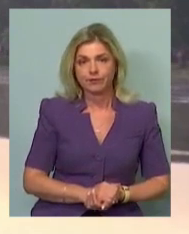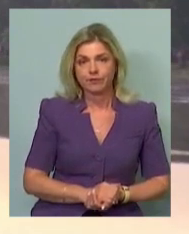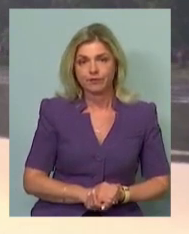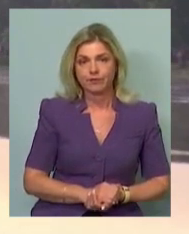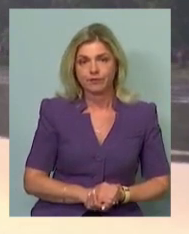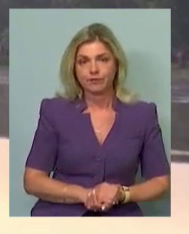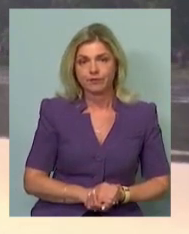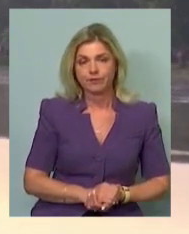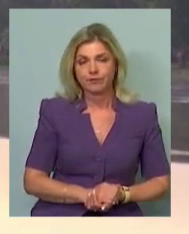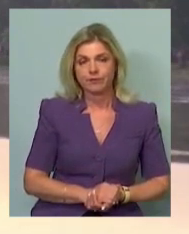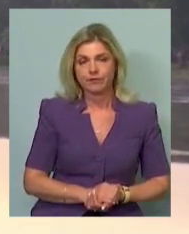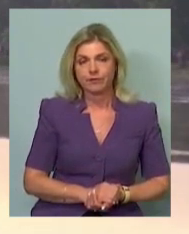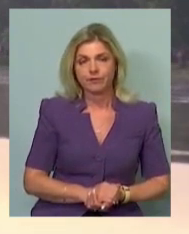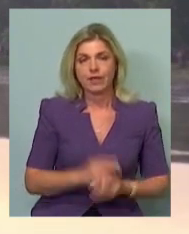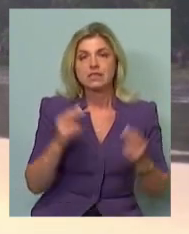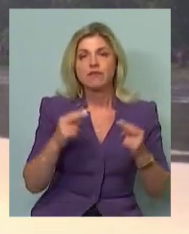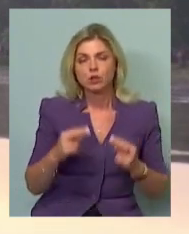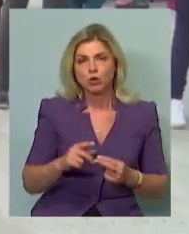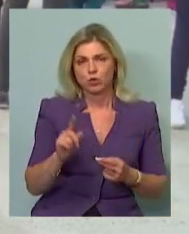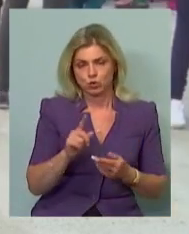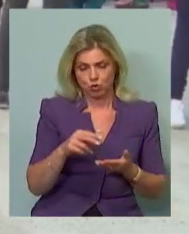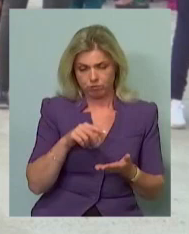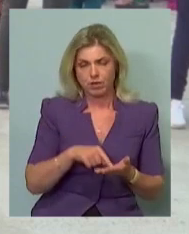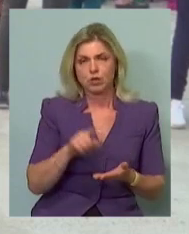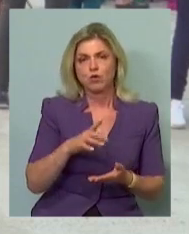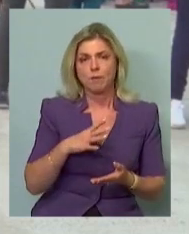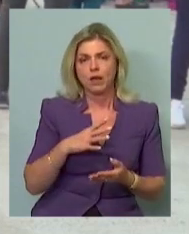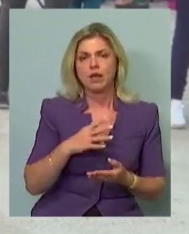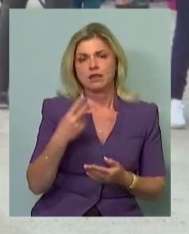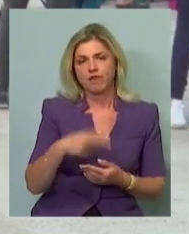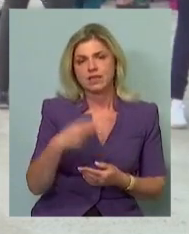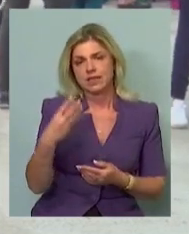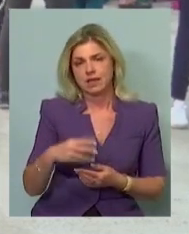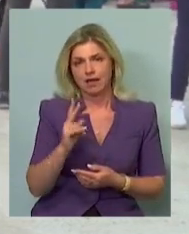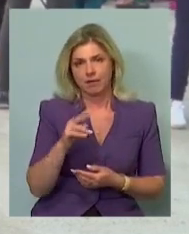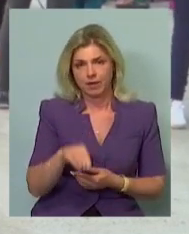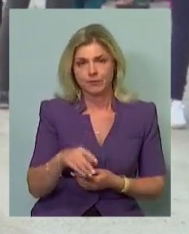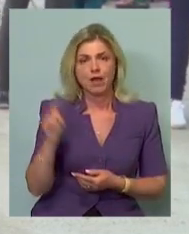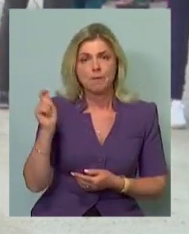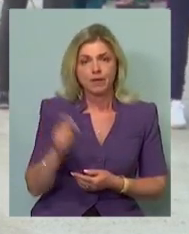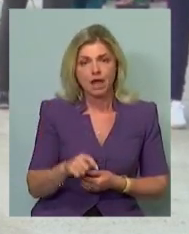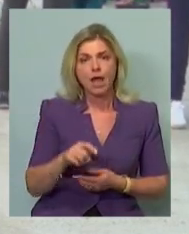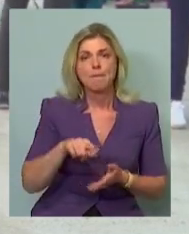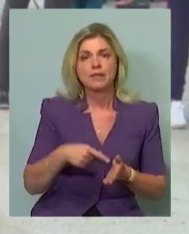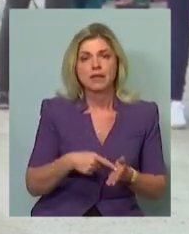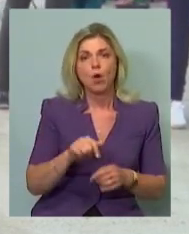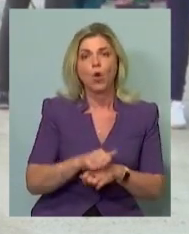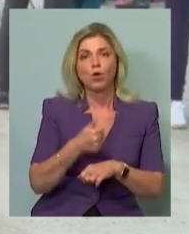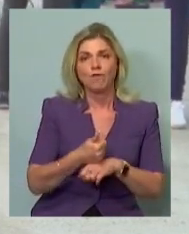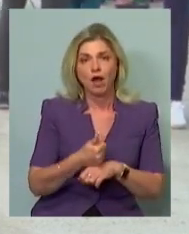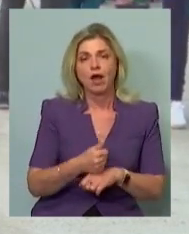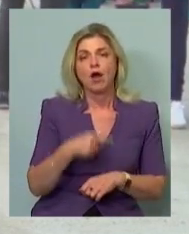свідоцтва про те, що людина подолала хоча б 20-30 кілометрів. Приїхав підтримати спортсменів міський голова Віталій Луков. Говорить, до